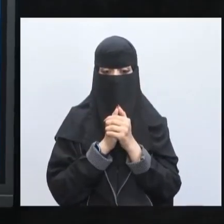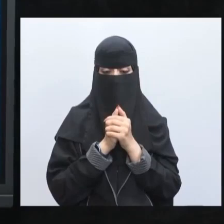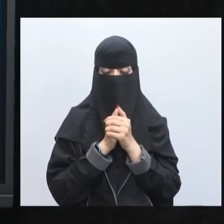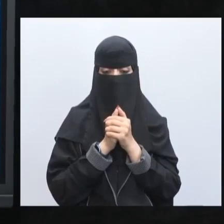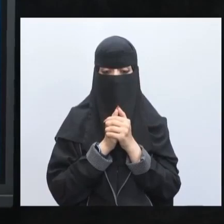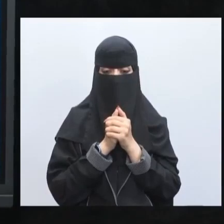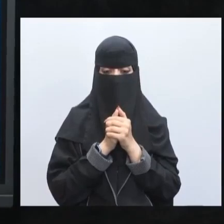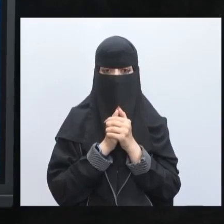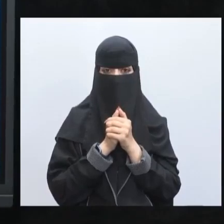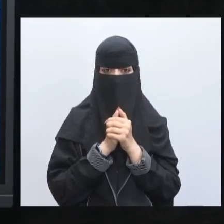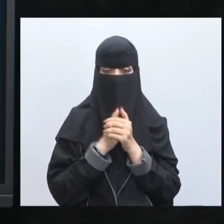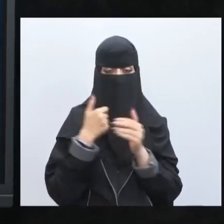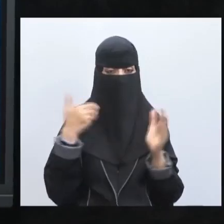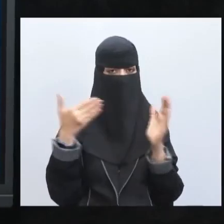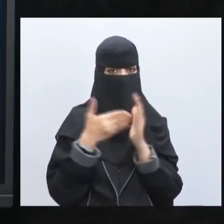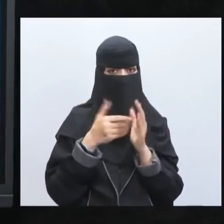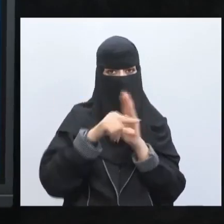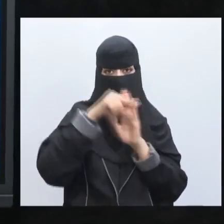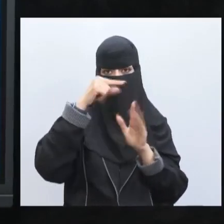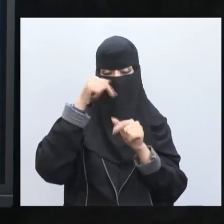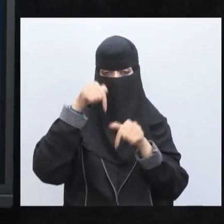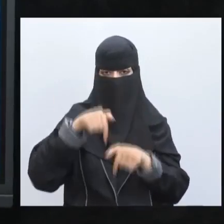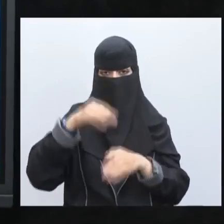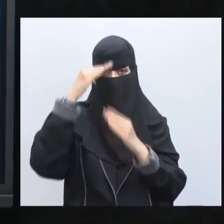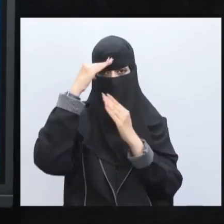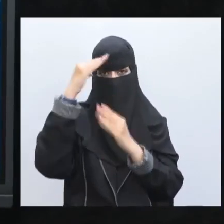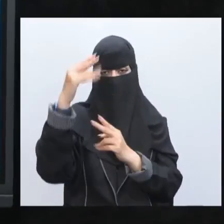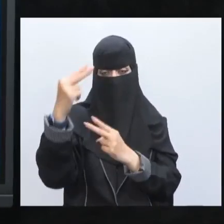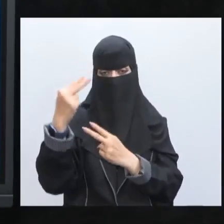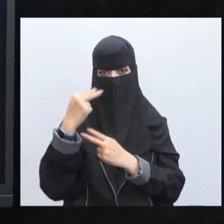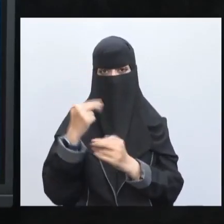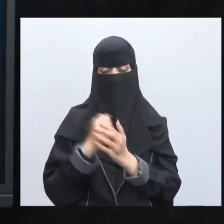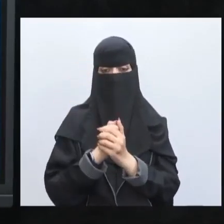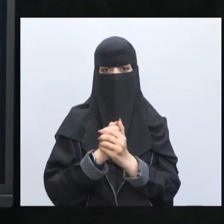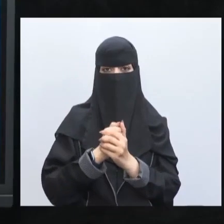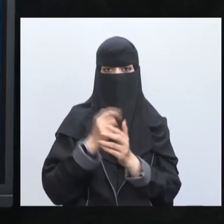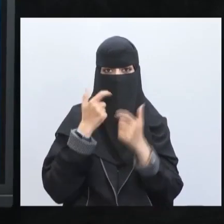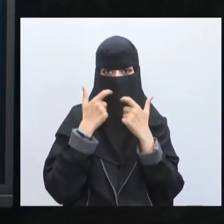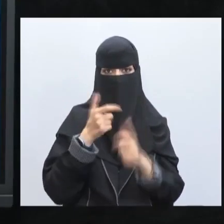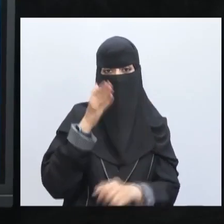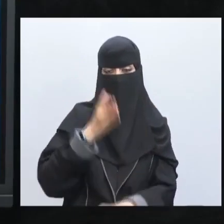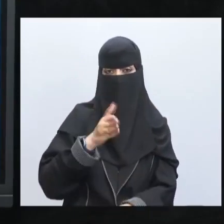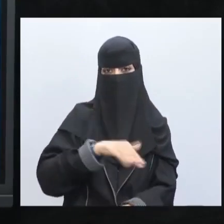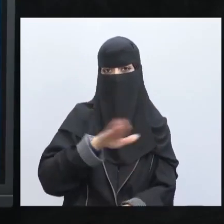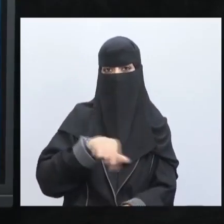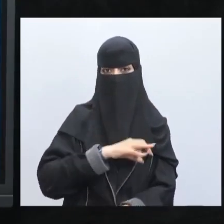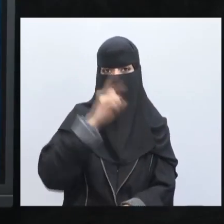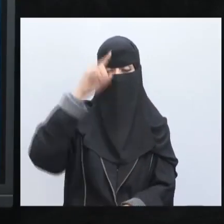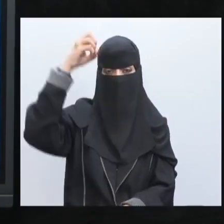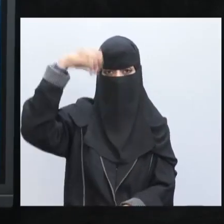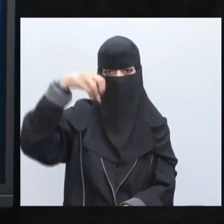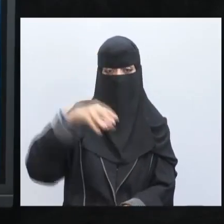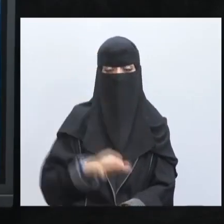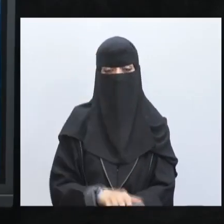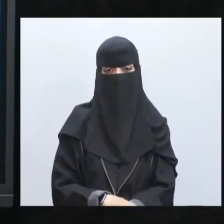المعلومات كذا انهينا درسنا اليوم شاكرين لكم حسن استماعكم وان صدكم والسلام عليكم ورحمه الله